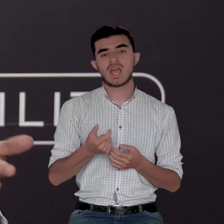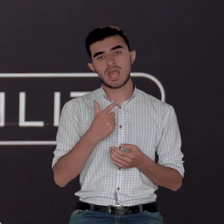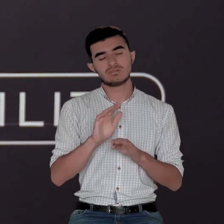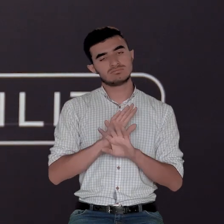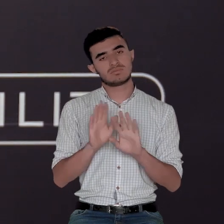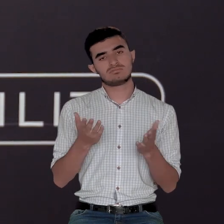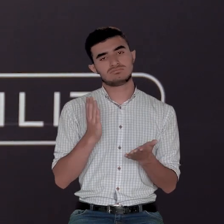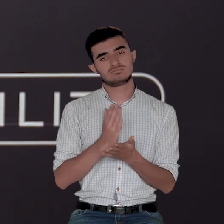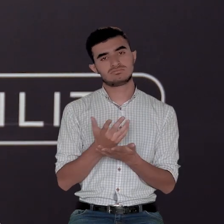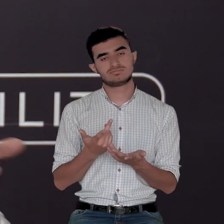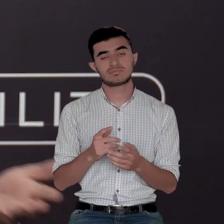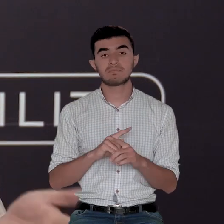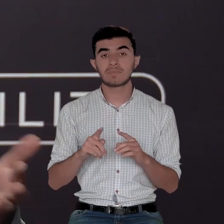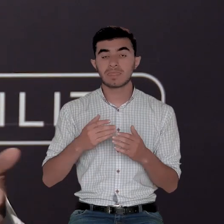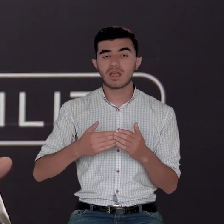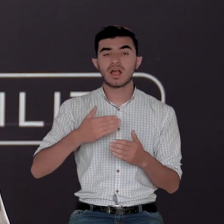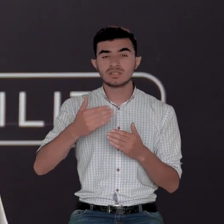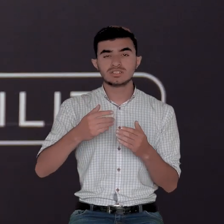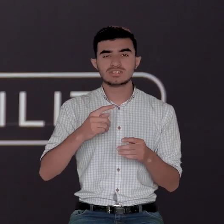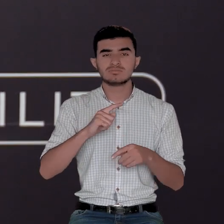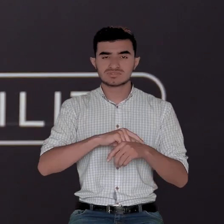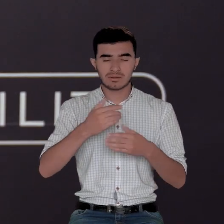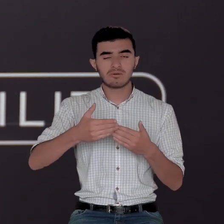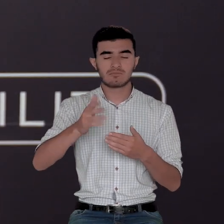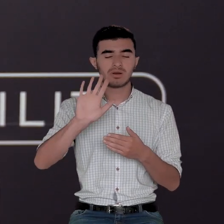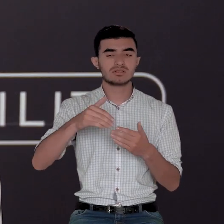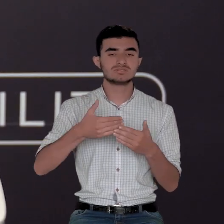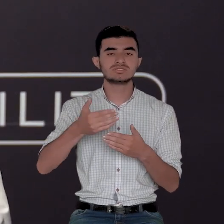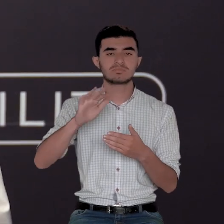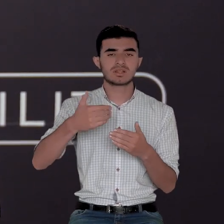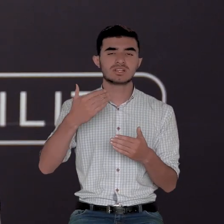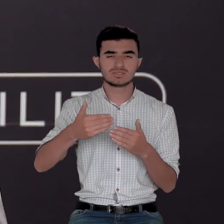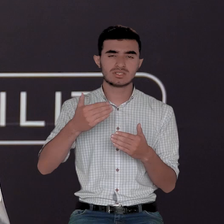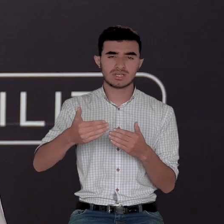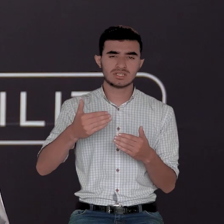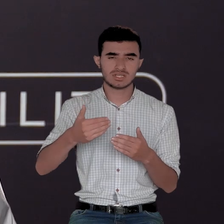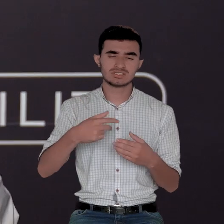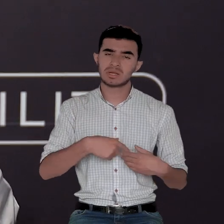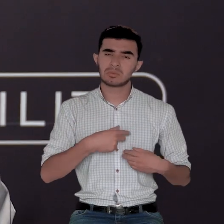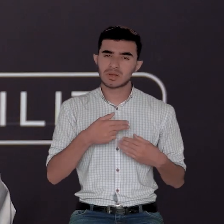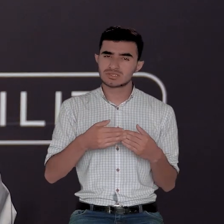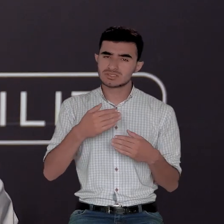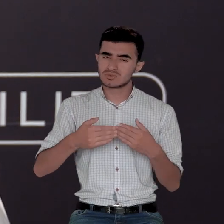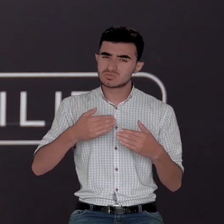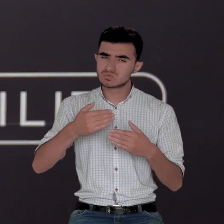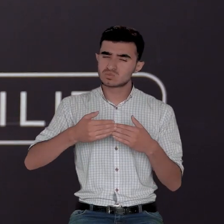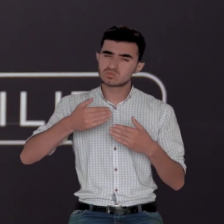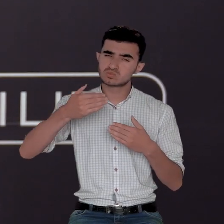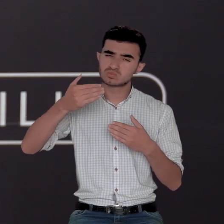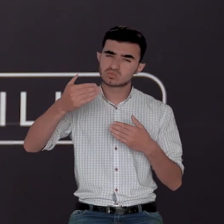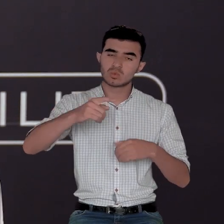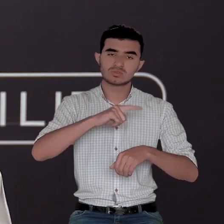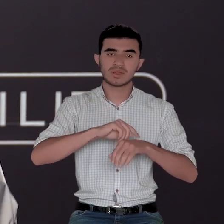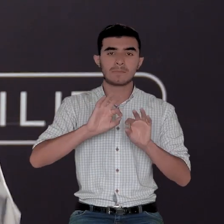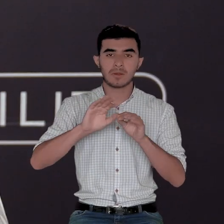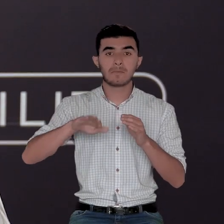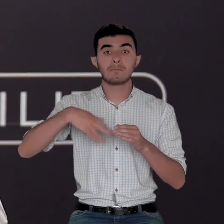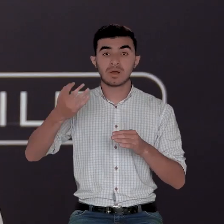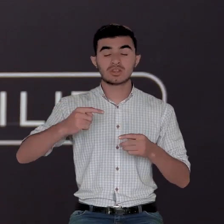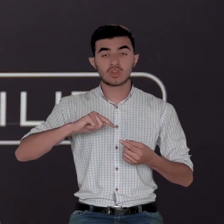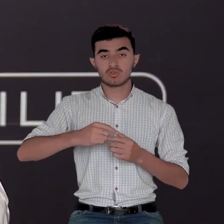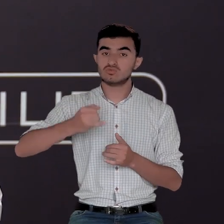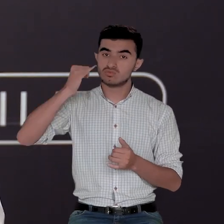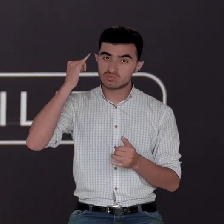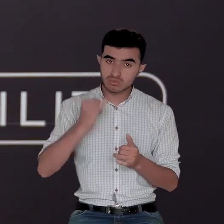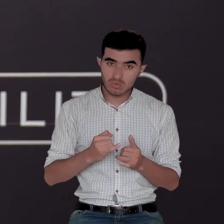either have to get a surgery or get something or other. Now, if there is one thing, if someone was to ask me कि यार कोई एक चीज़